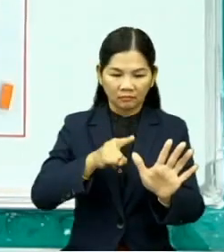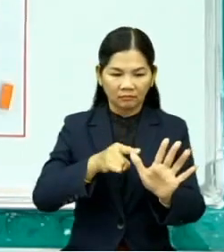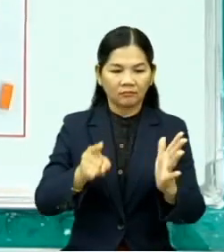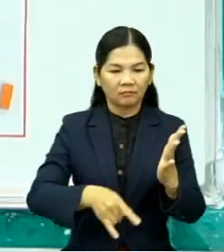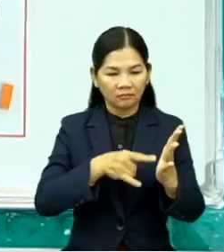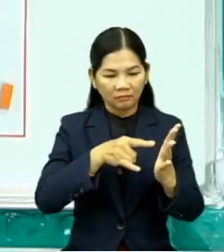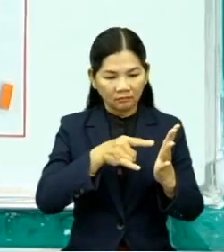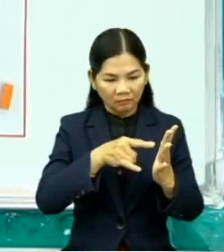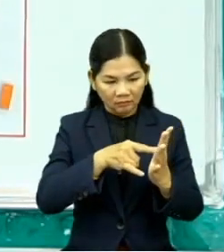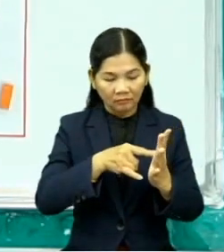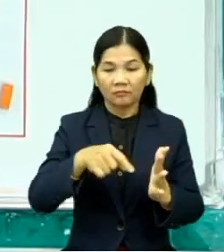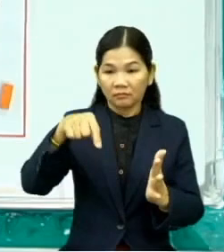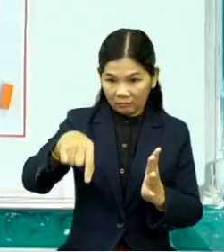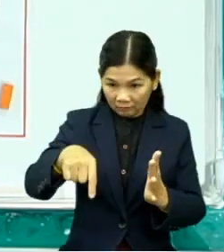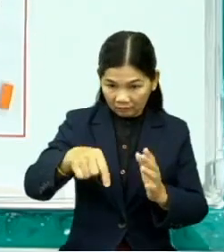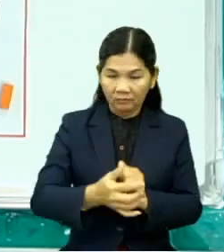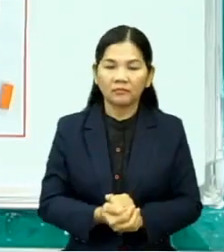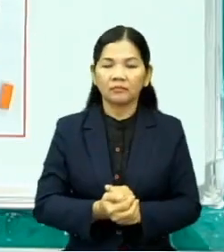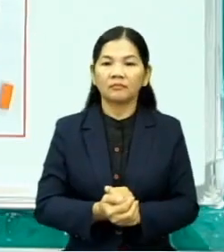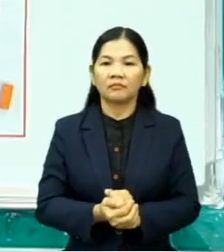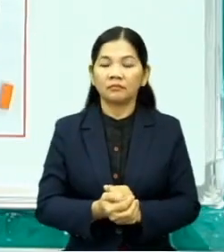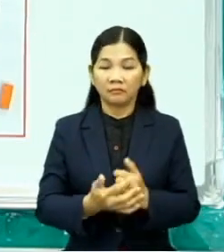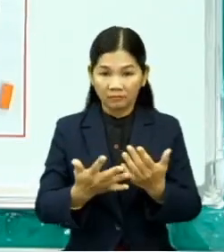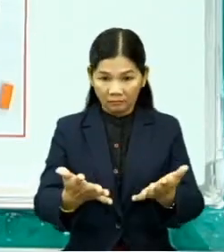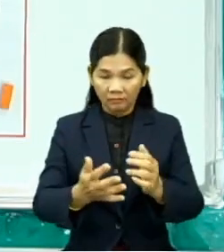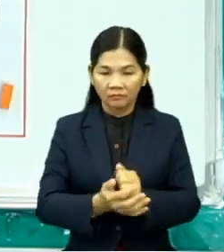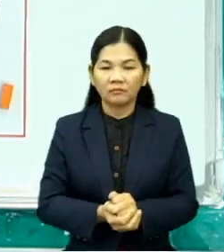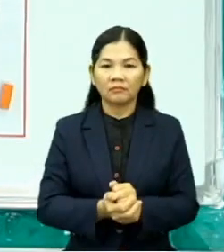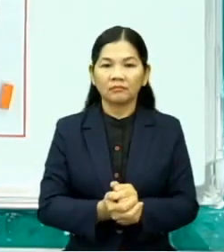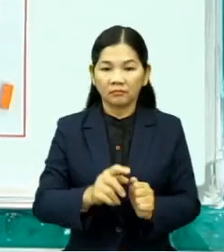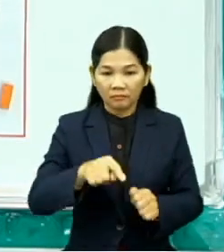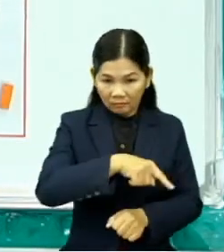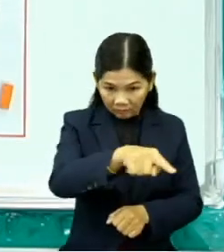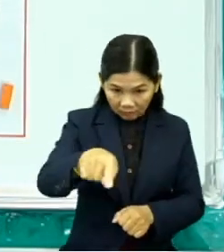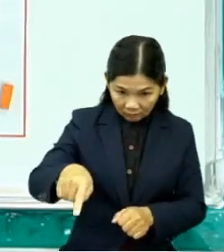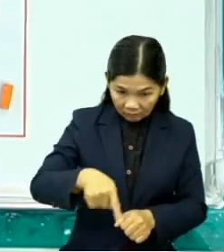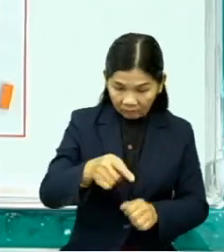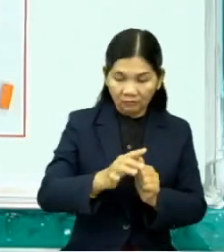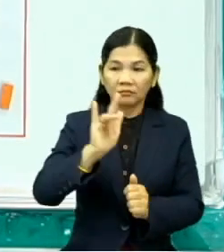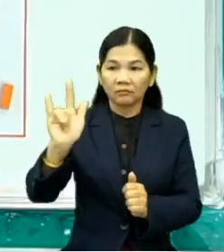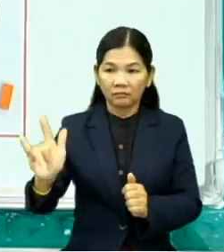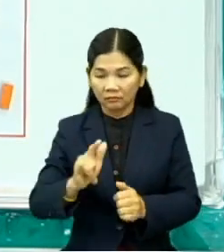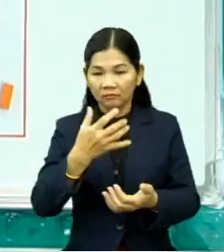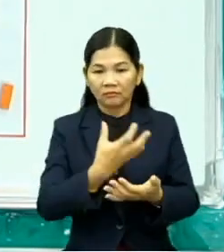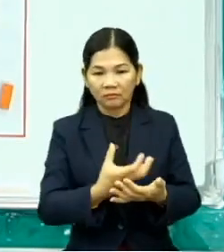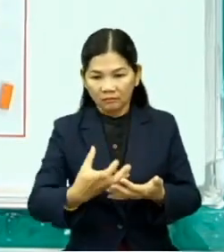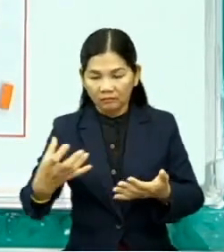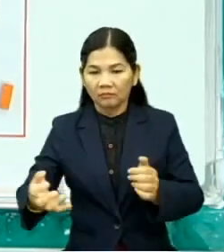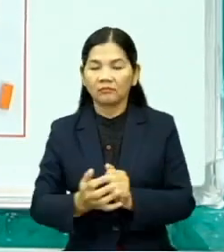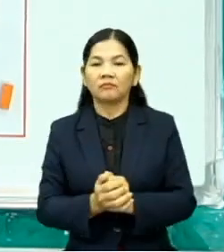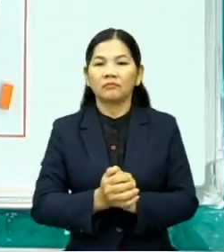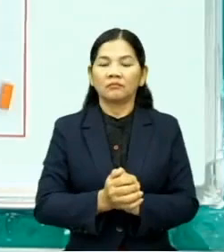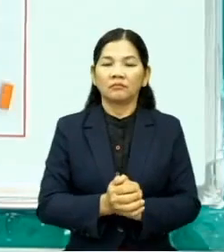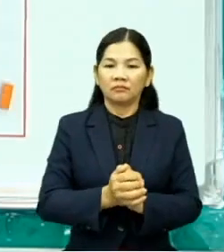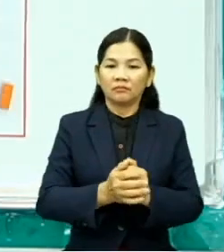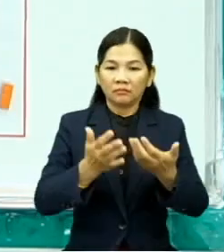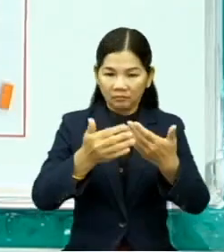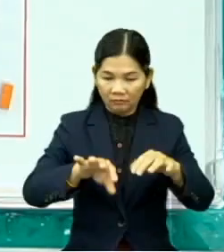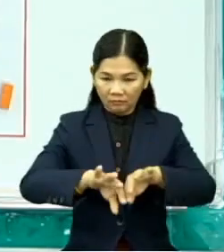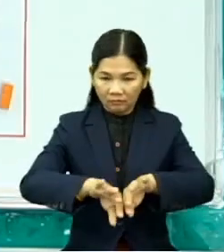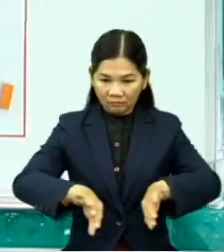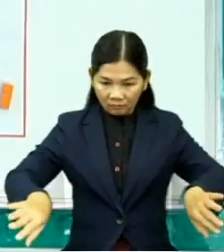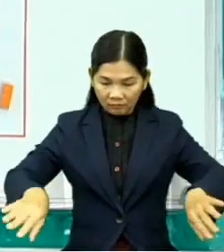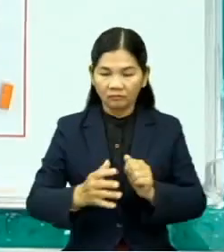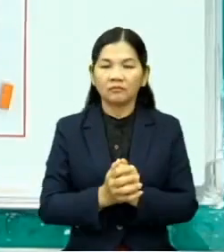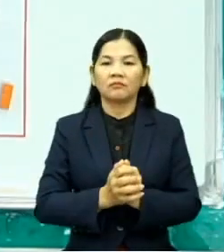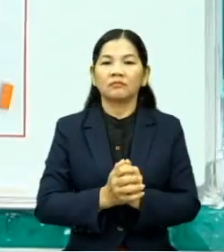ấy chả cứ bật tổ phí chả chùm nón ta dạy nó con á chẳng vùng phêng ní pra ôp có đai bập bài khốn chân bì